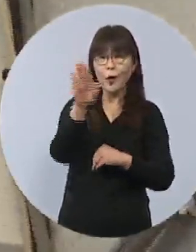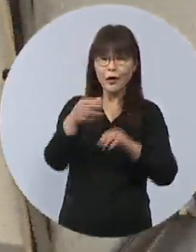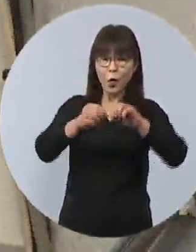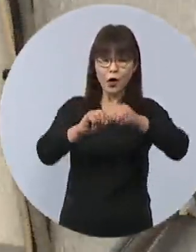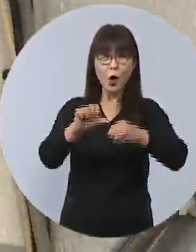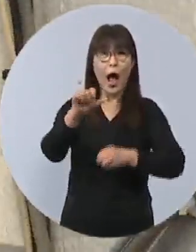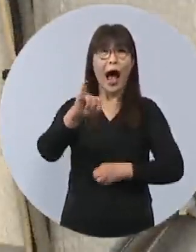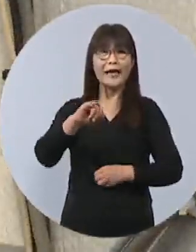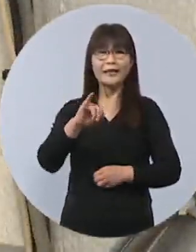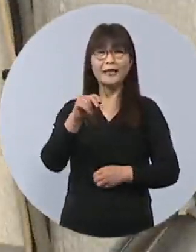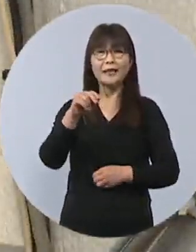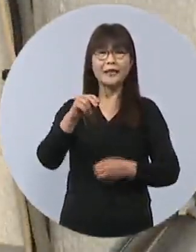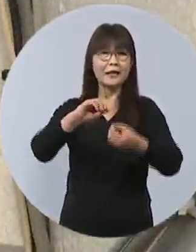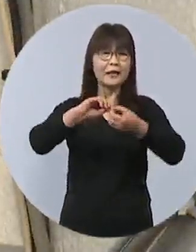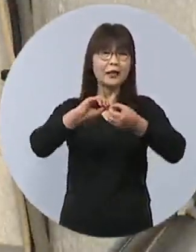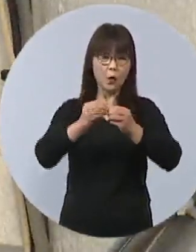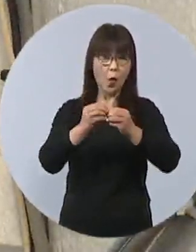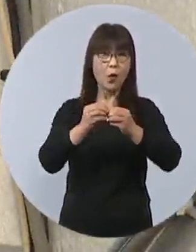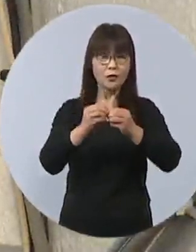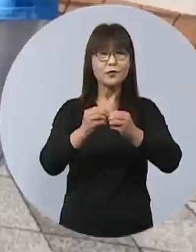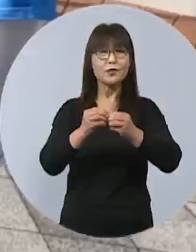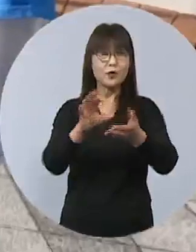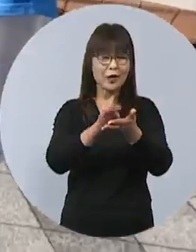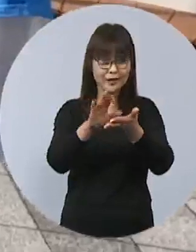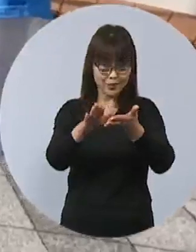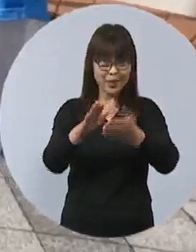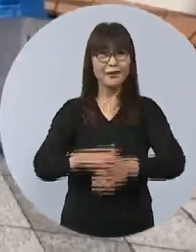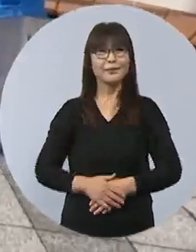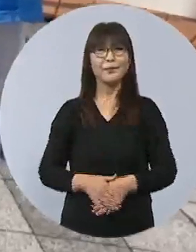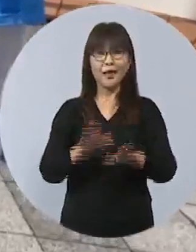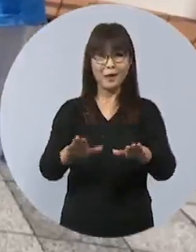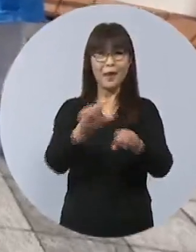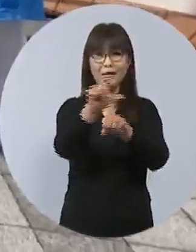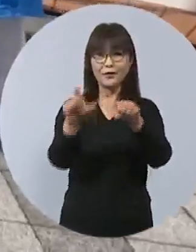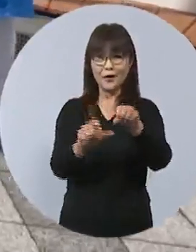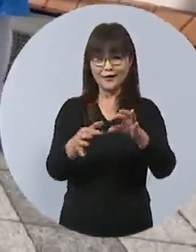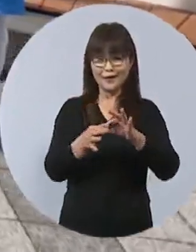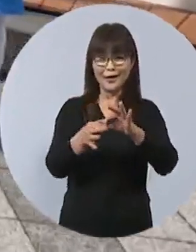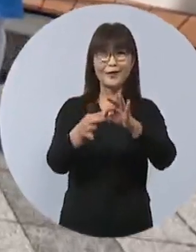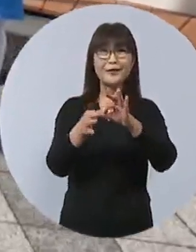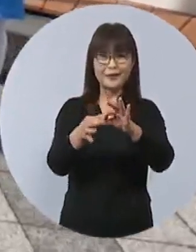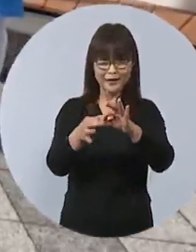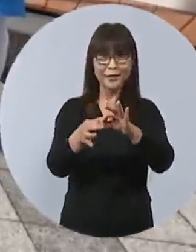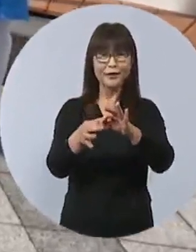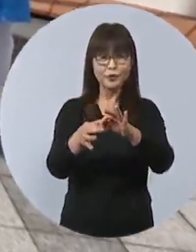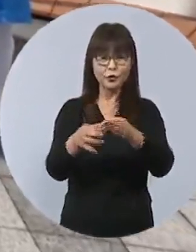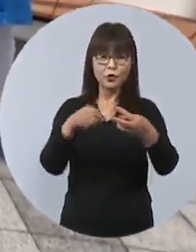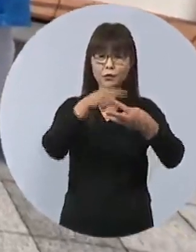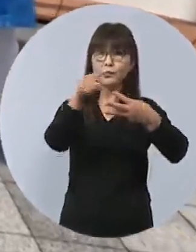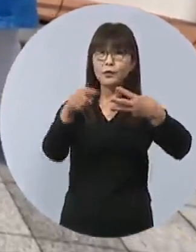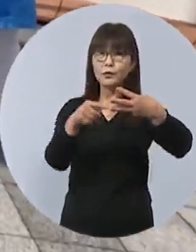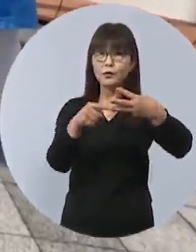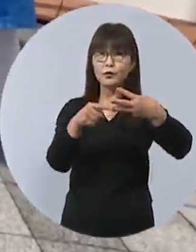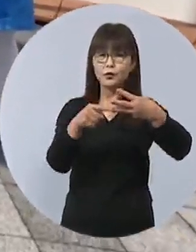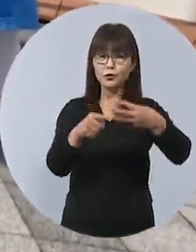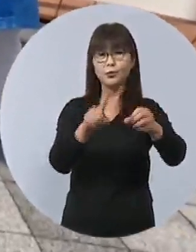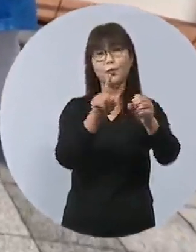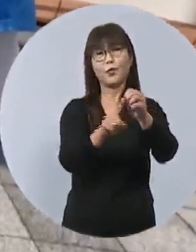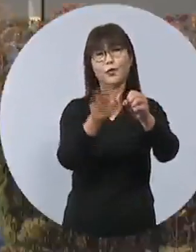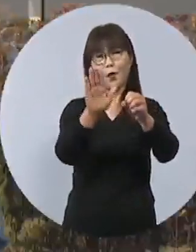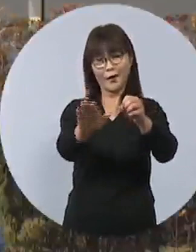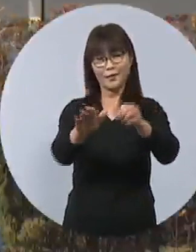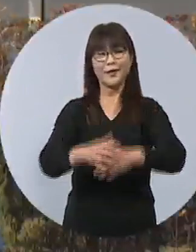ジェクトではですね、今 SDGs に関連している3つの目標があります